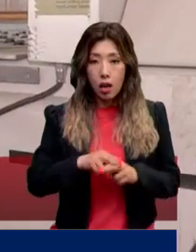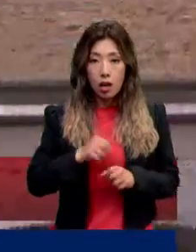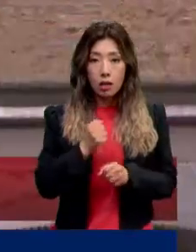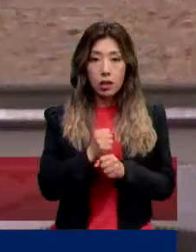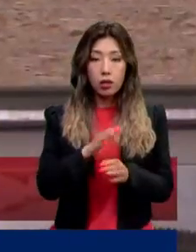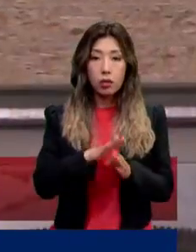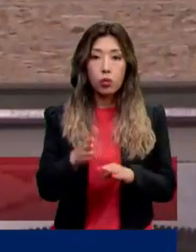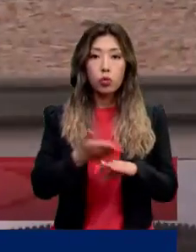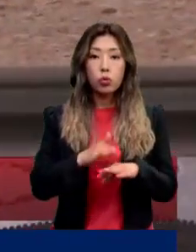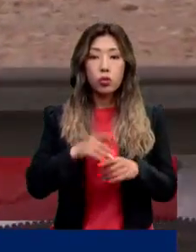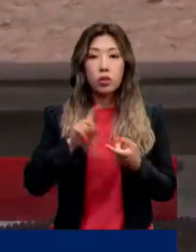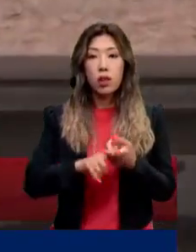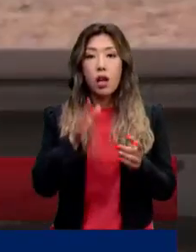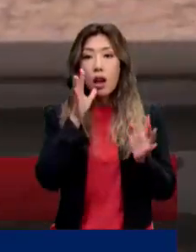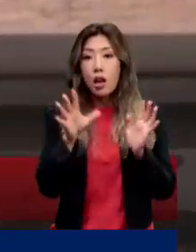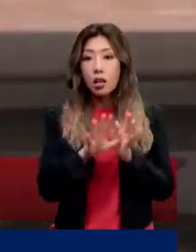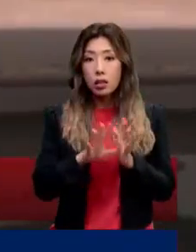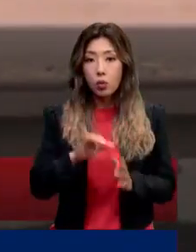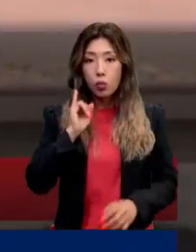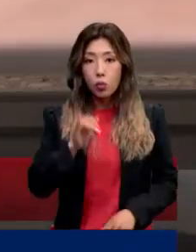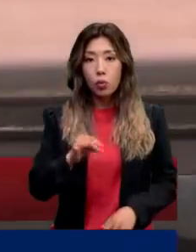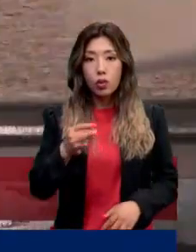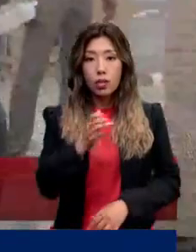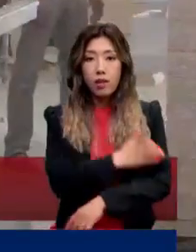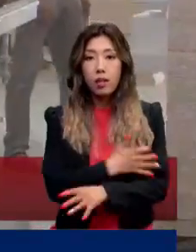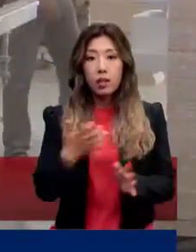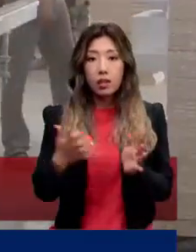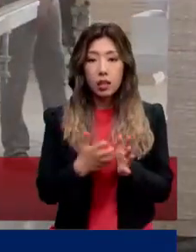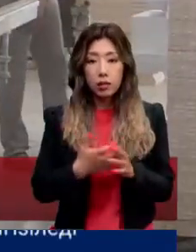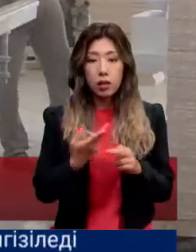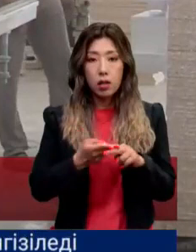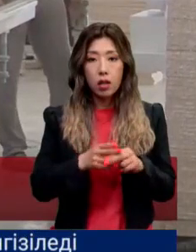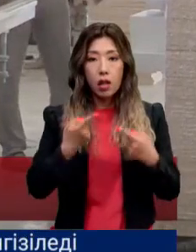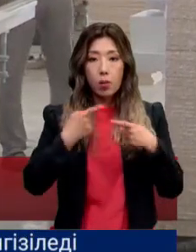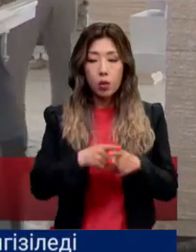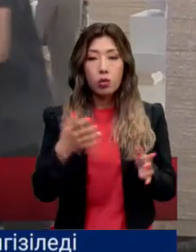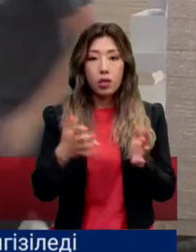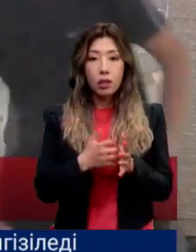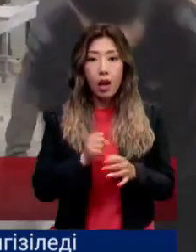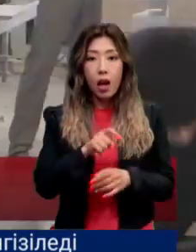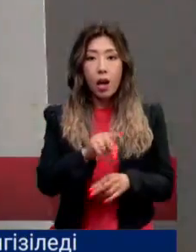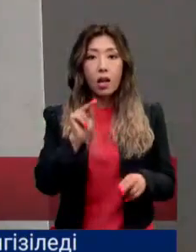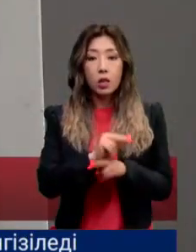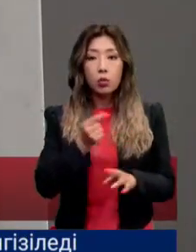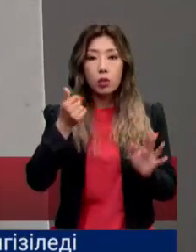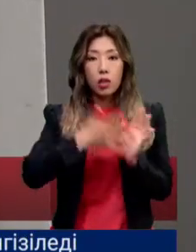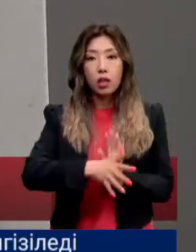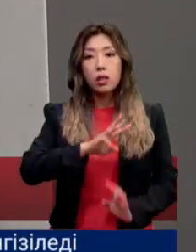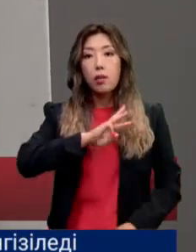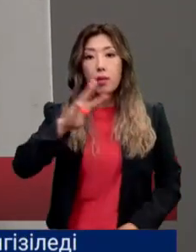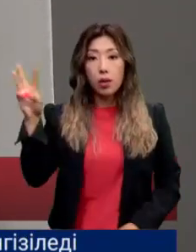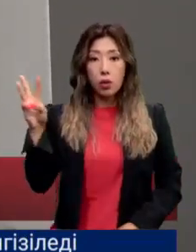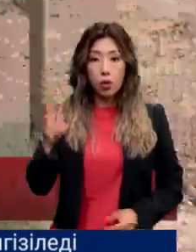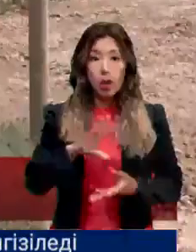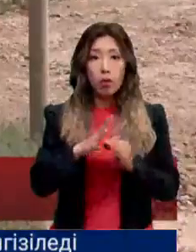трудом. Из-за перебоев с электричеством и слабого напряжения порой выходит из строя оборудование, и на его ремонт предприниматели тратят миллионы.